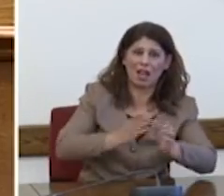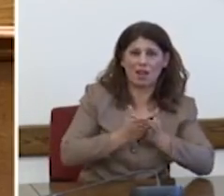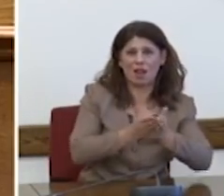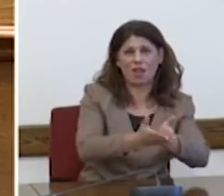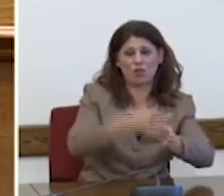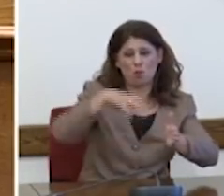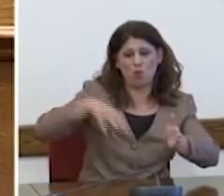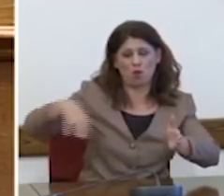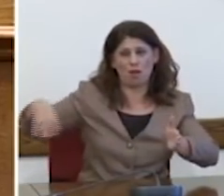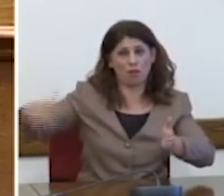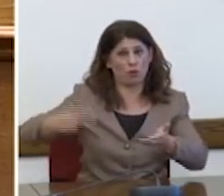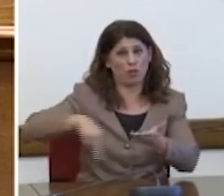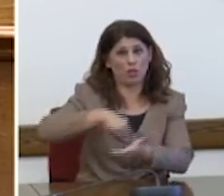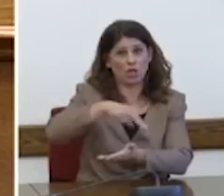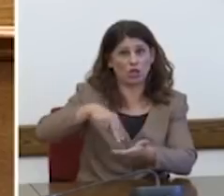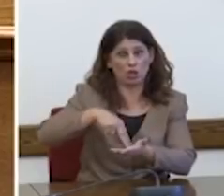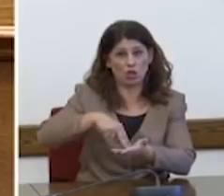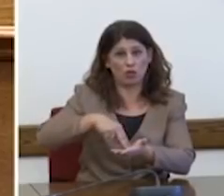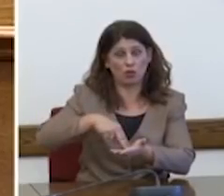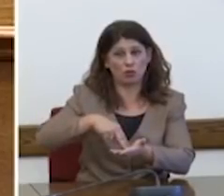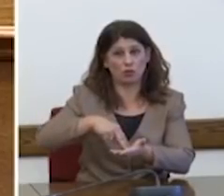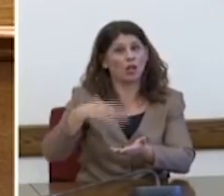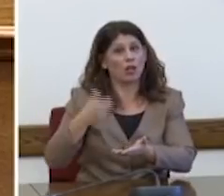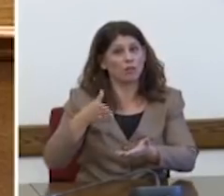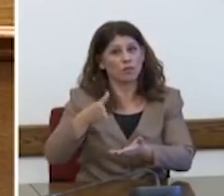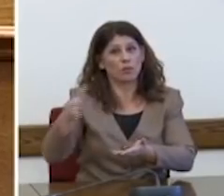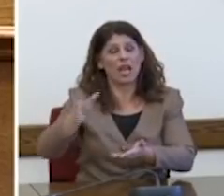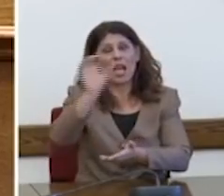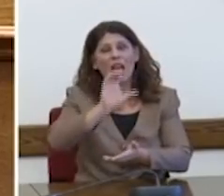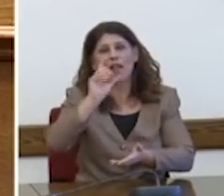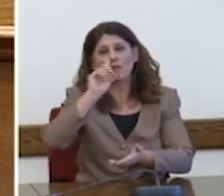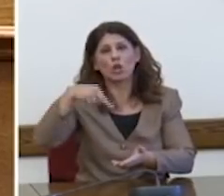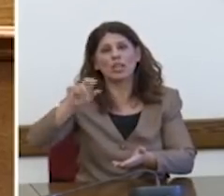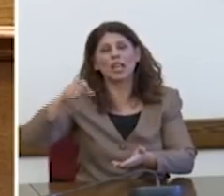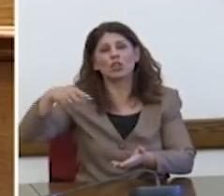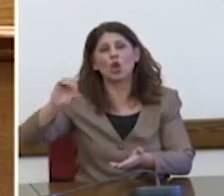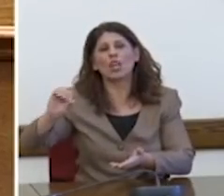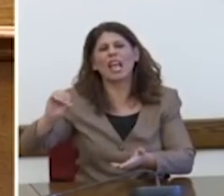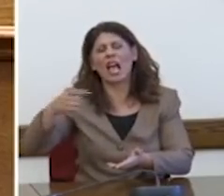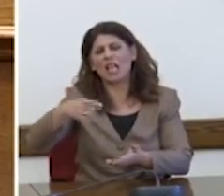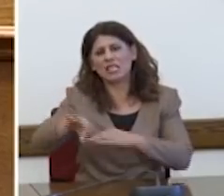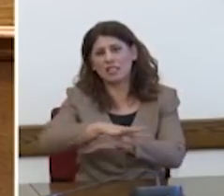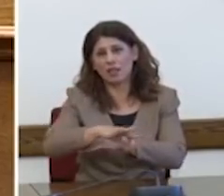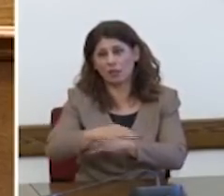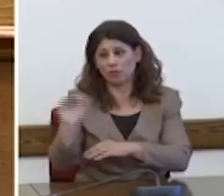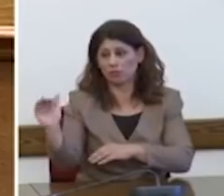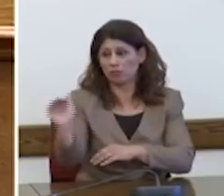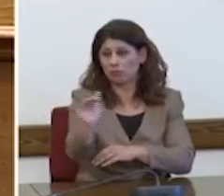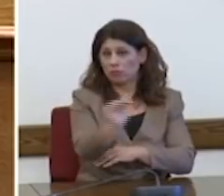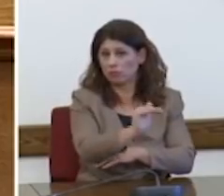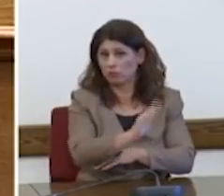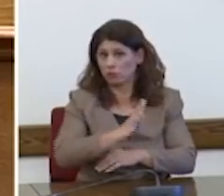θα έχουν ρόλους και αποστολές στα ευρωανατοϊκά πολεμικά σχέδια. Καλούμε το λαό